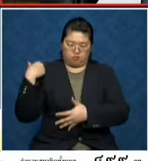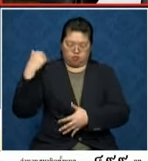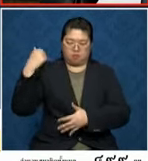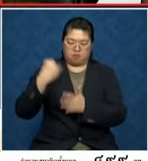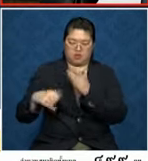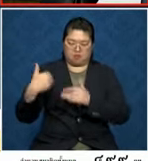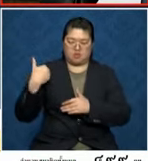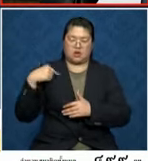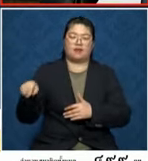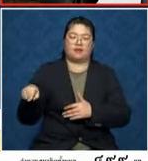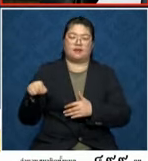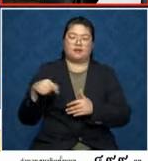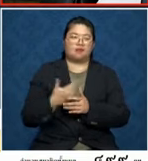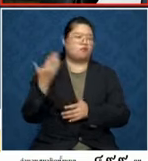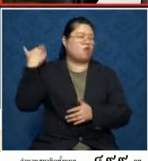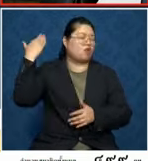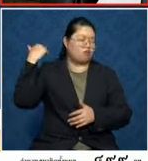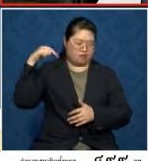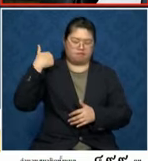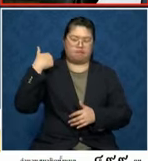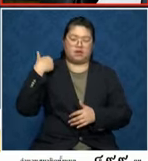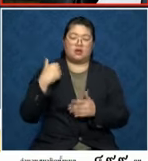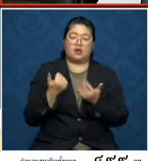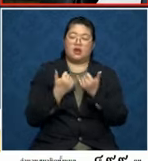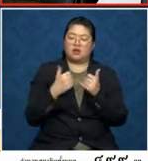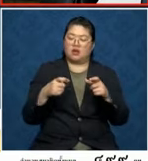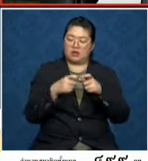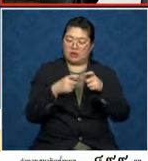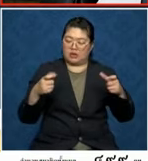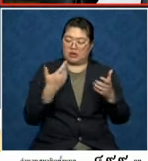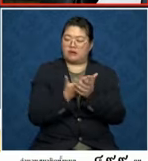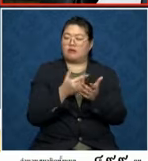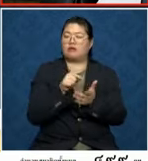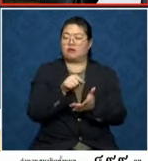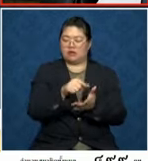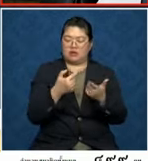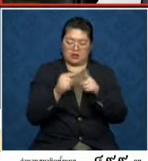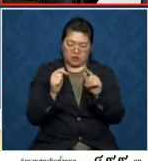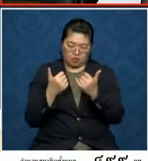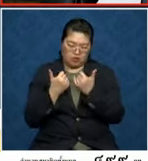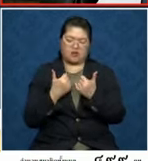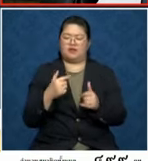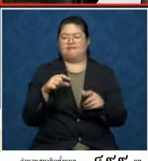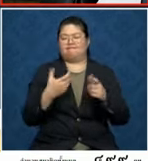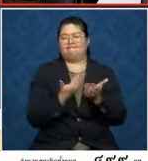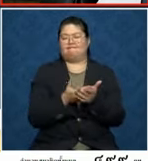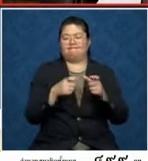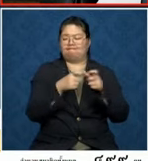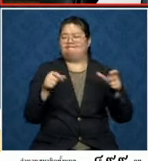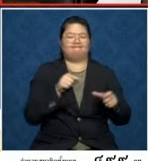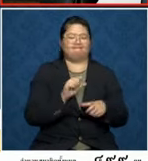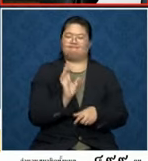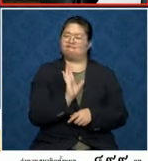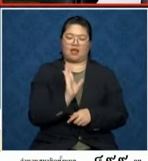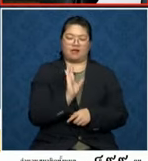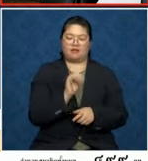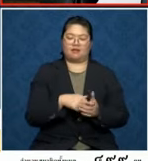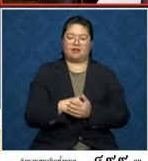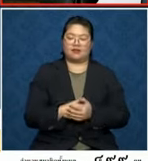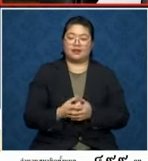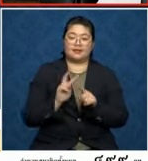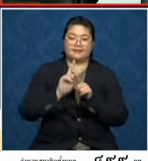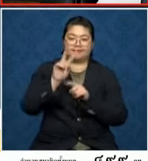วก็ทำให้มีการใช้เช็คอย่างแพร่หลายนะครับแต่ปัจจุบันนี้เราอาจไม่จำเป็นต้องใช้แบบนั้นแล้วนะครับประ